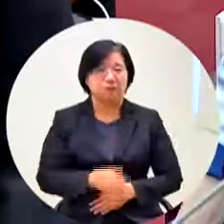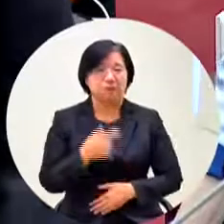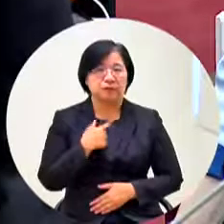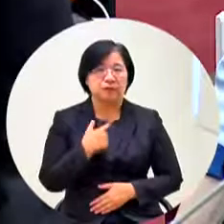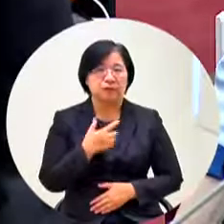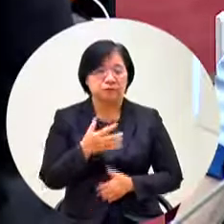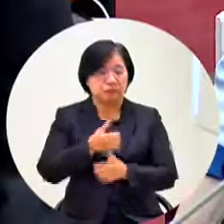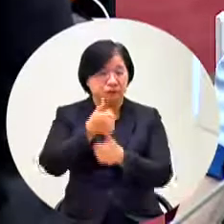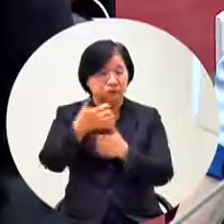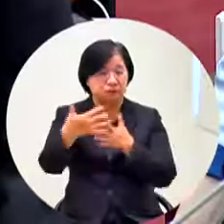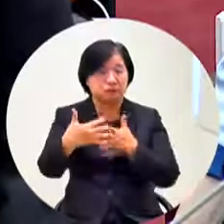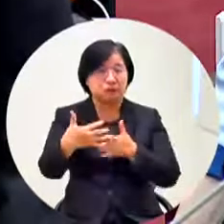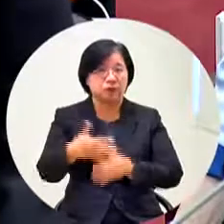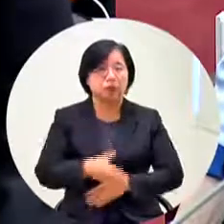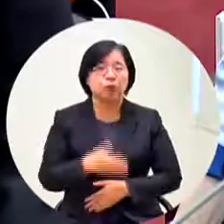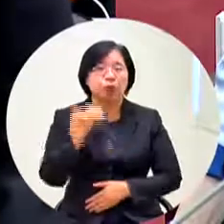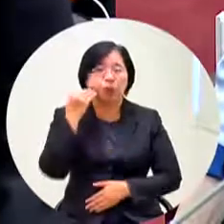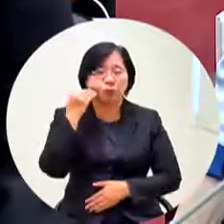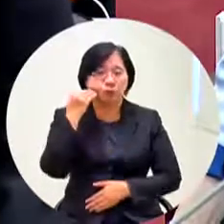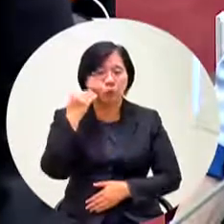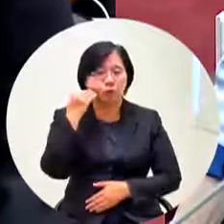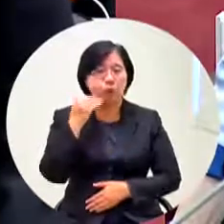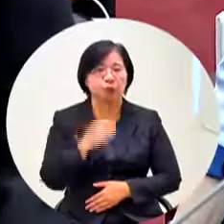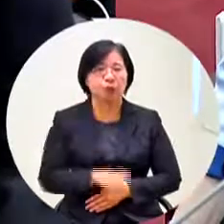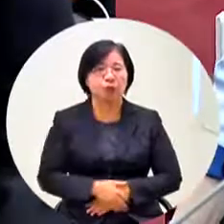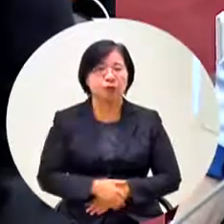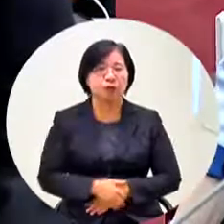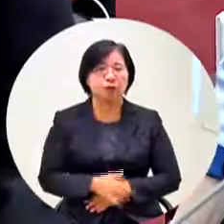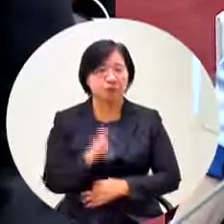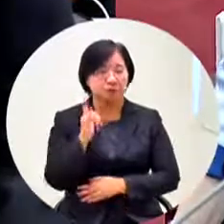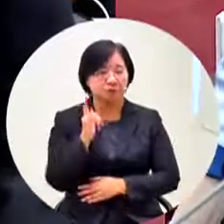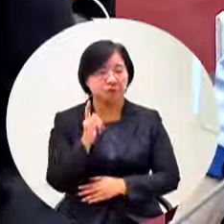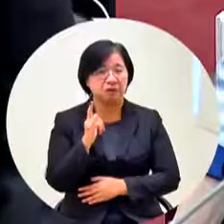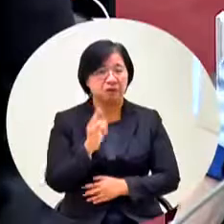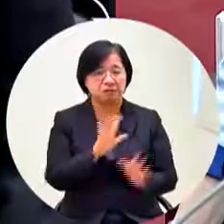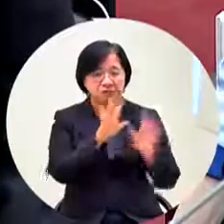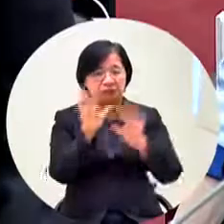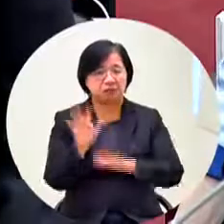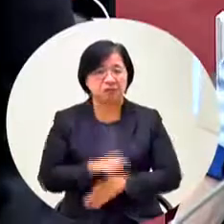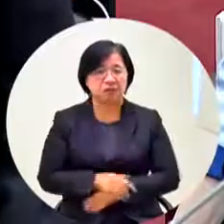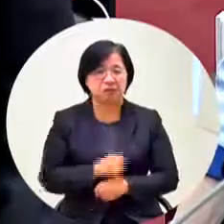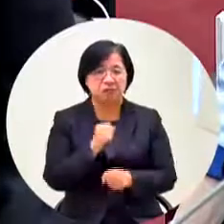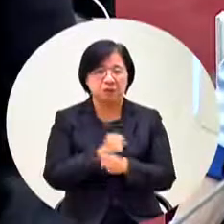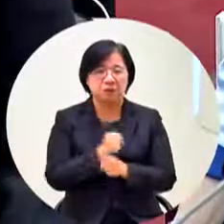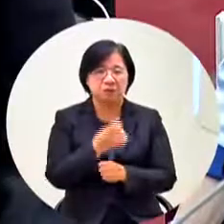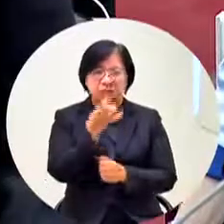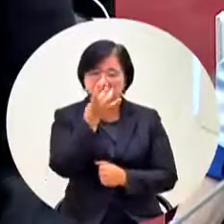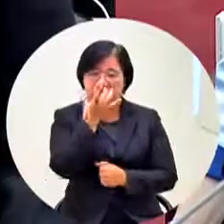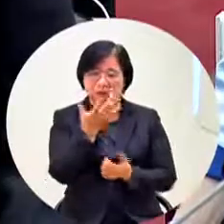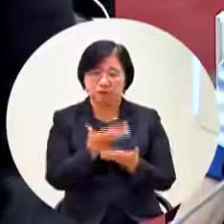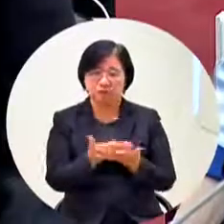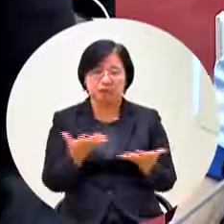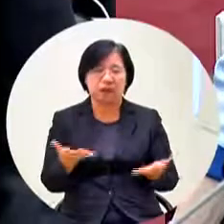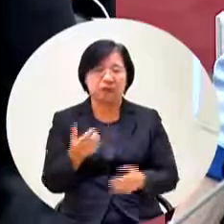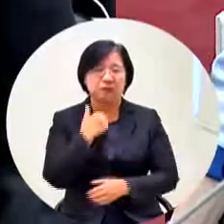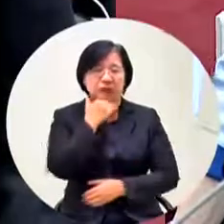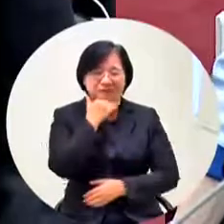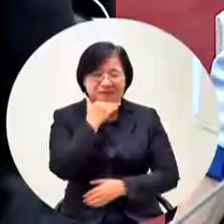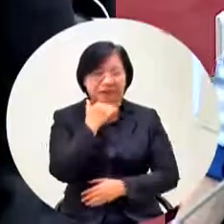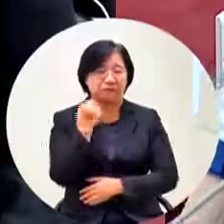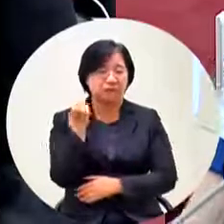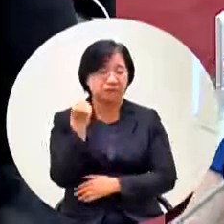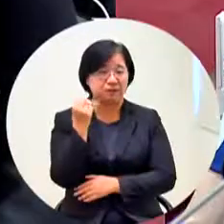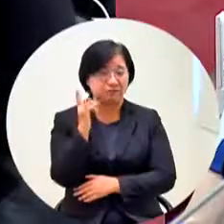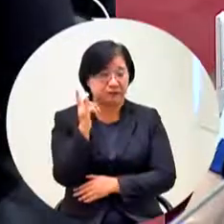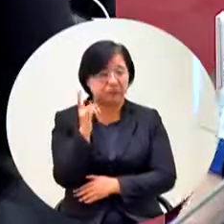个，如果还是只是一个看守状态，根本毫无作为的话，那我们一定要等到新的市长来。那我们